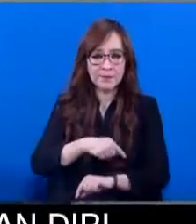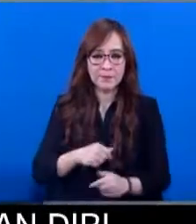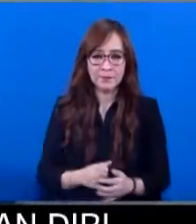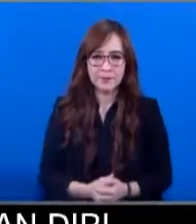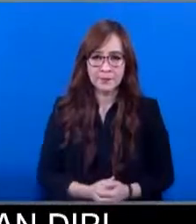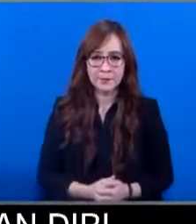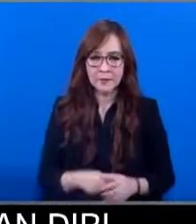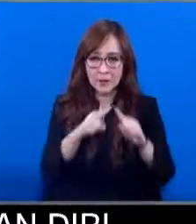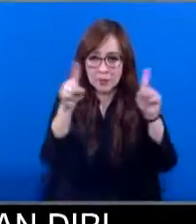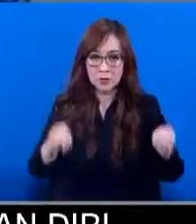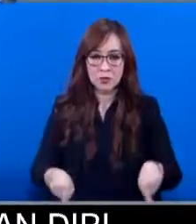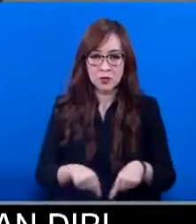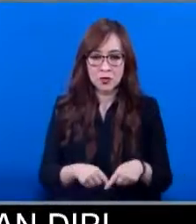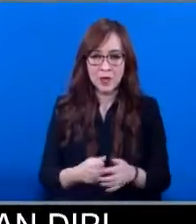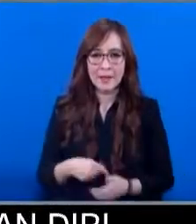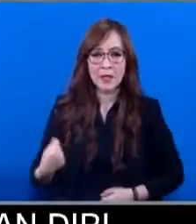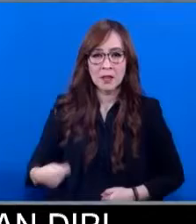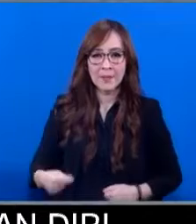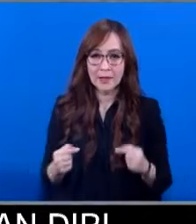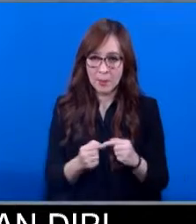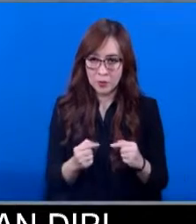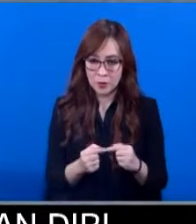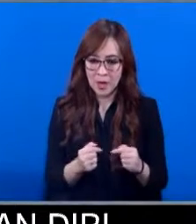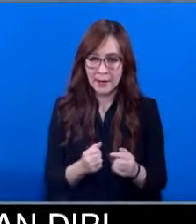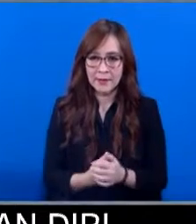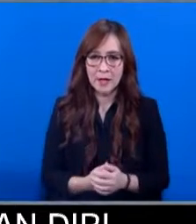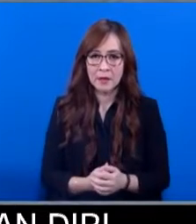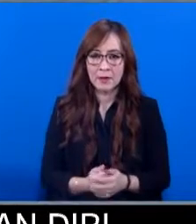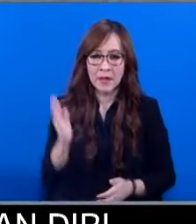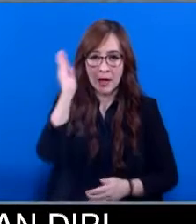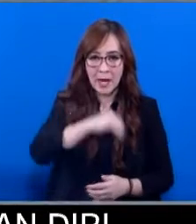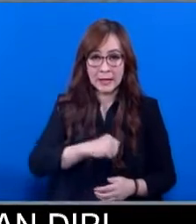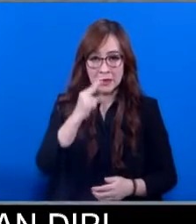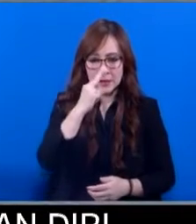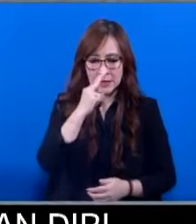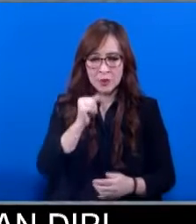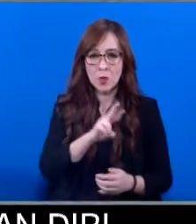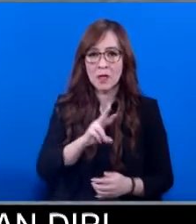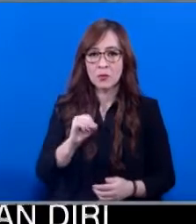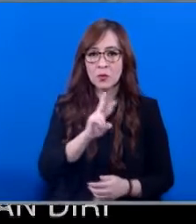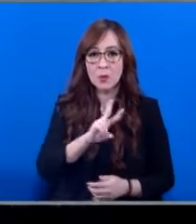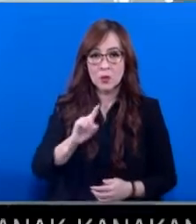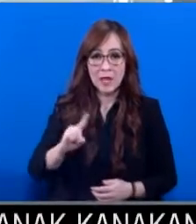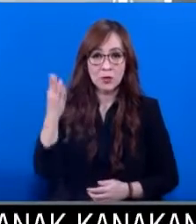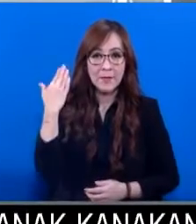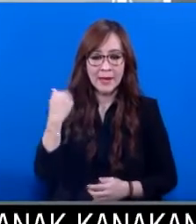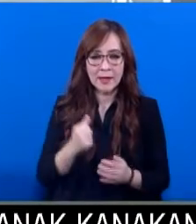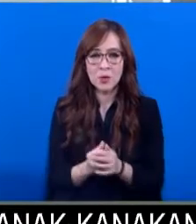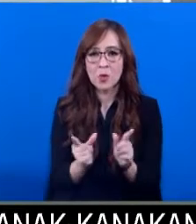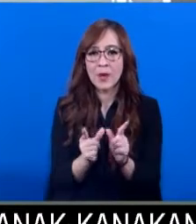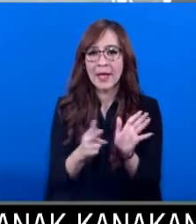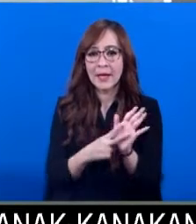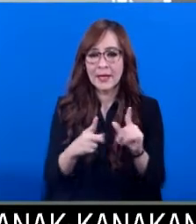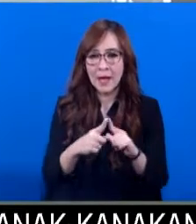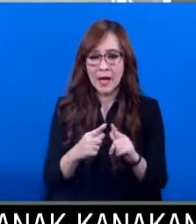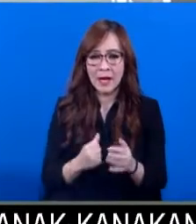Berdasarkan surat edaran Kementerian Perhubungan dan pihak imigrasi, per Senin 29 November 2021, WNA dari Afrika Selatan,